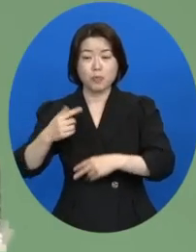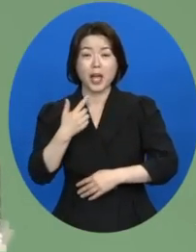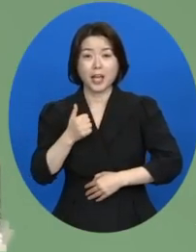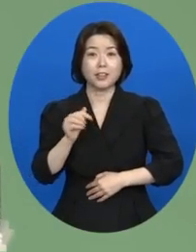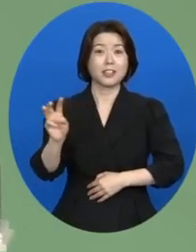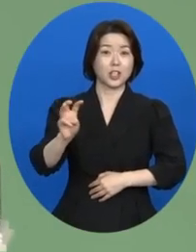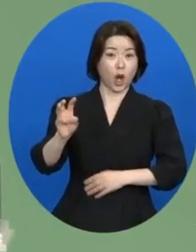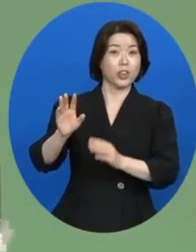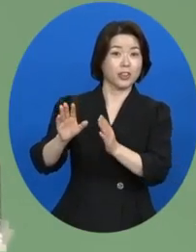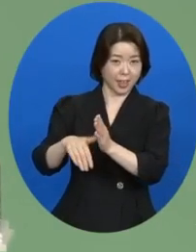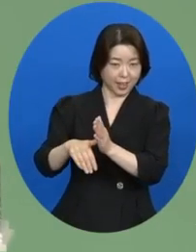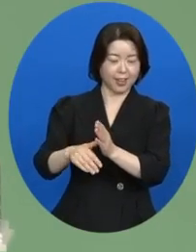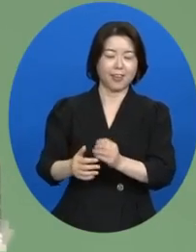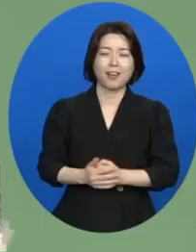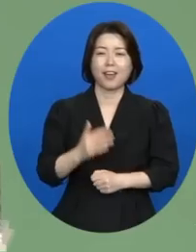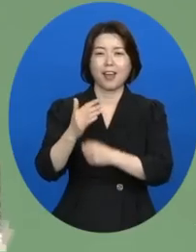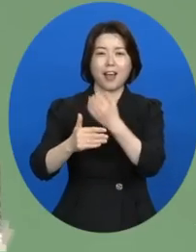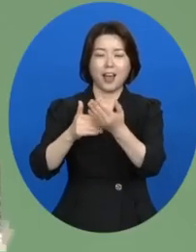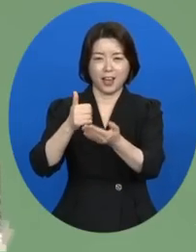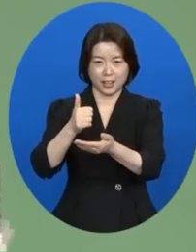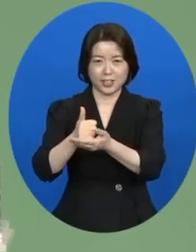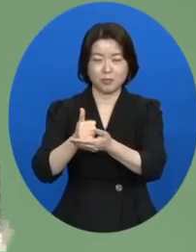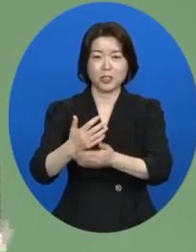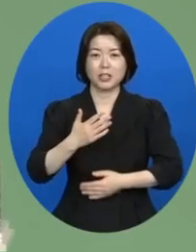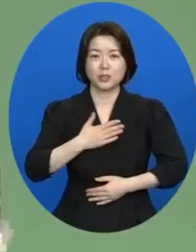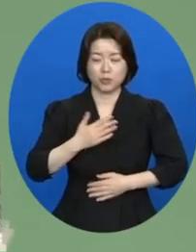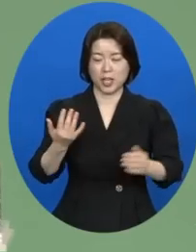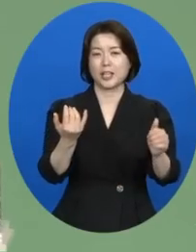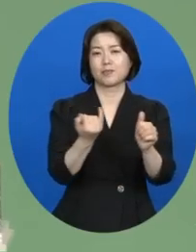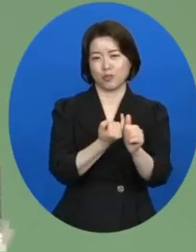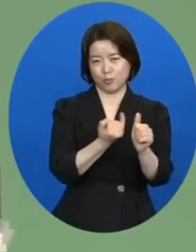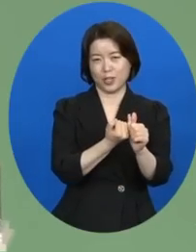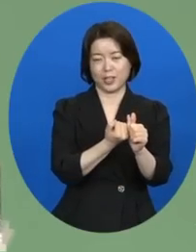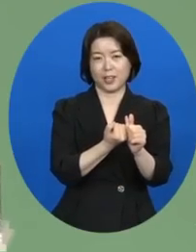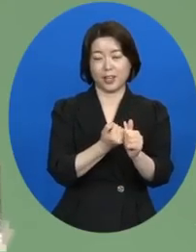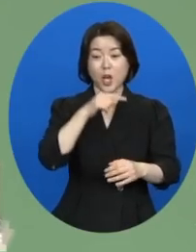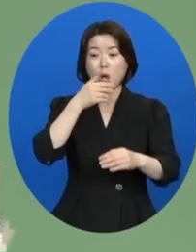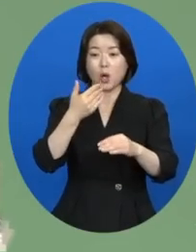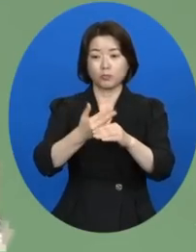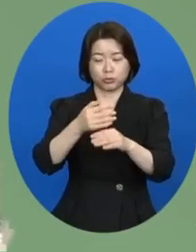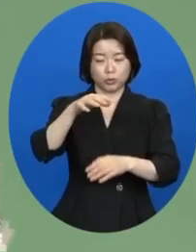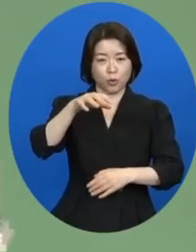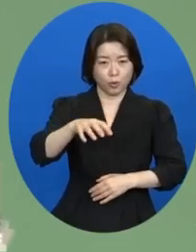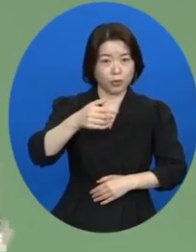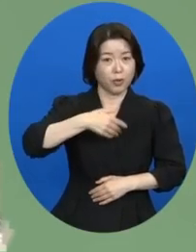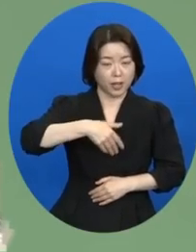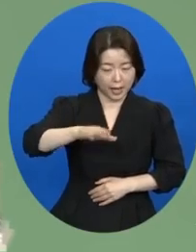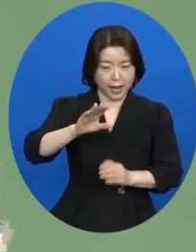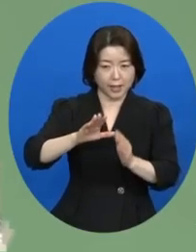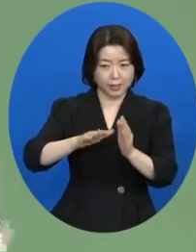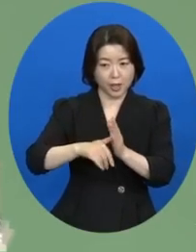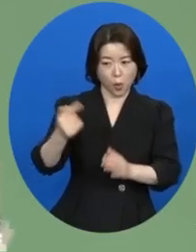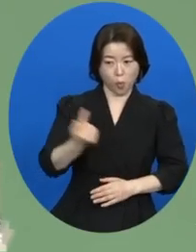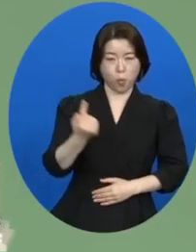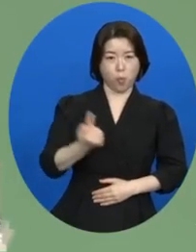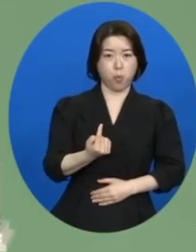해에 하느님께서는 저희 부부에게 북한으로 갈 때가